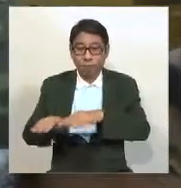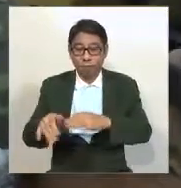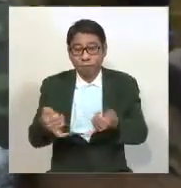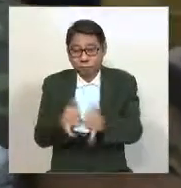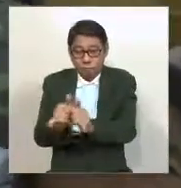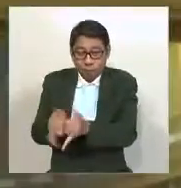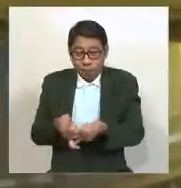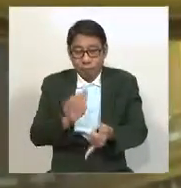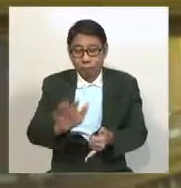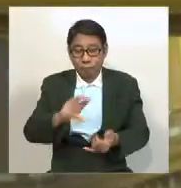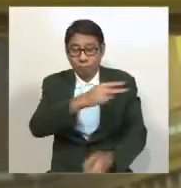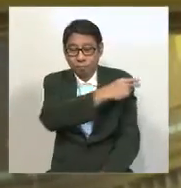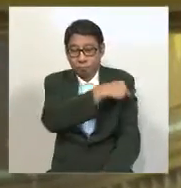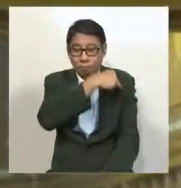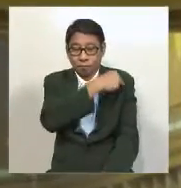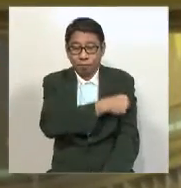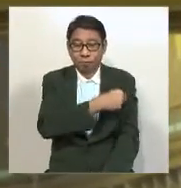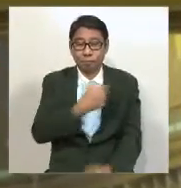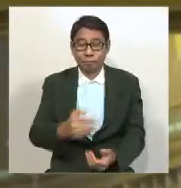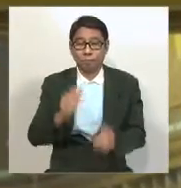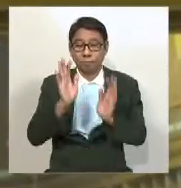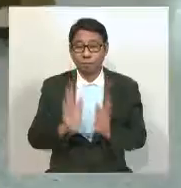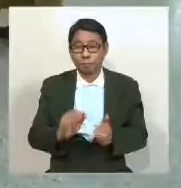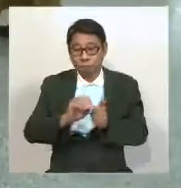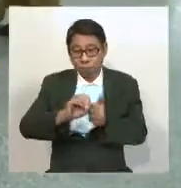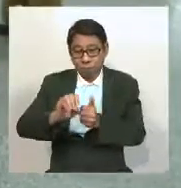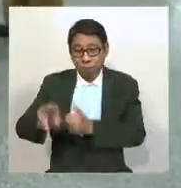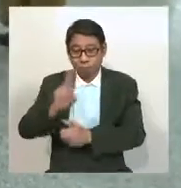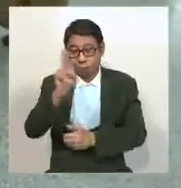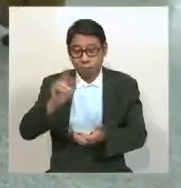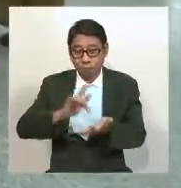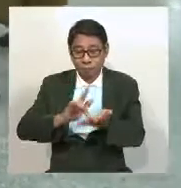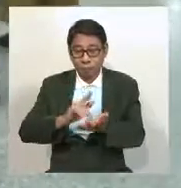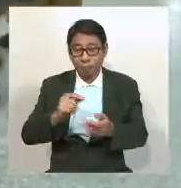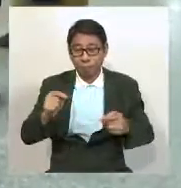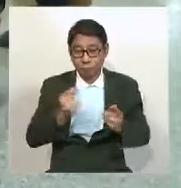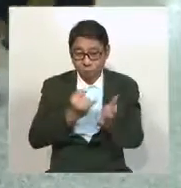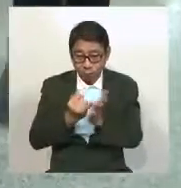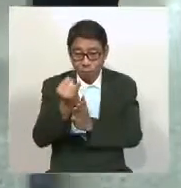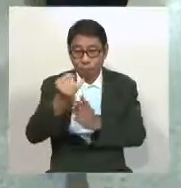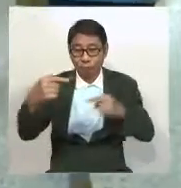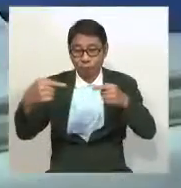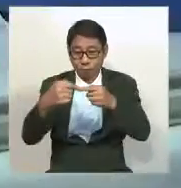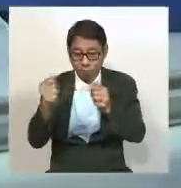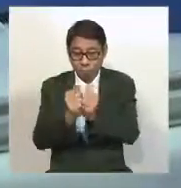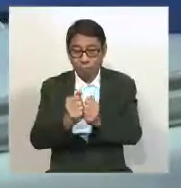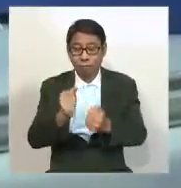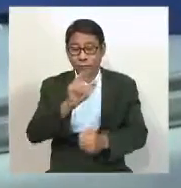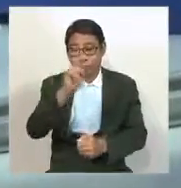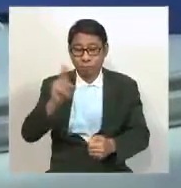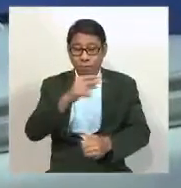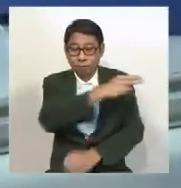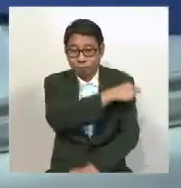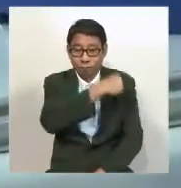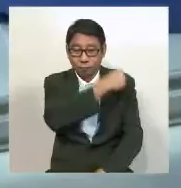ความแออัดของโรงพยาบาลรวมทั้งได้รับคำแนะนำการใช้ยาอย่างถูกต้องเหมาะสมซึ่งจะเริ่มใช้ในโร